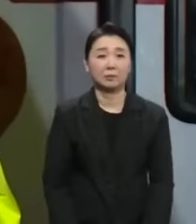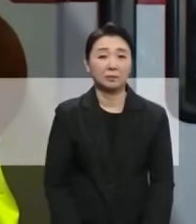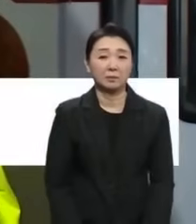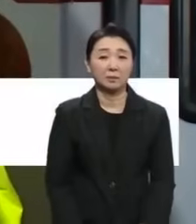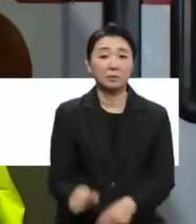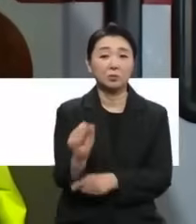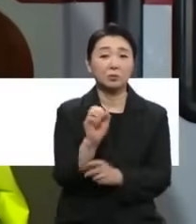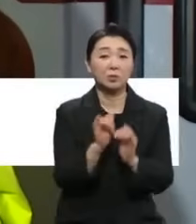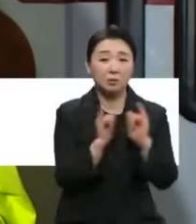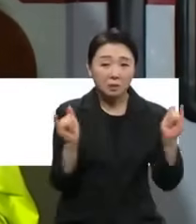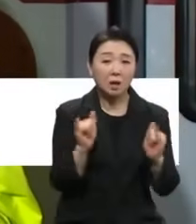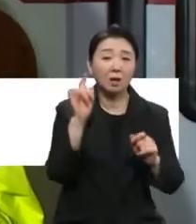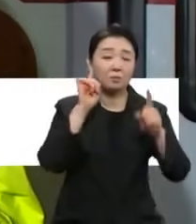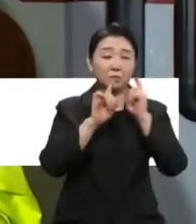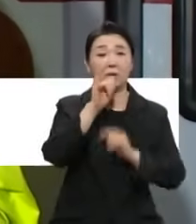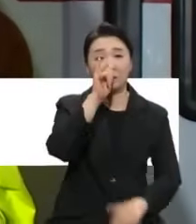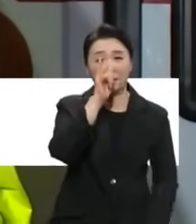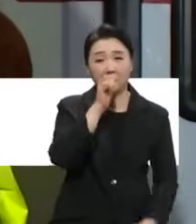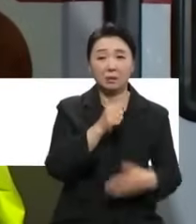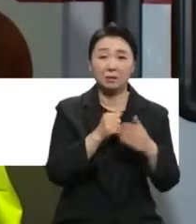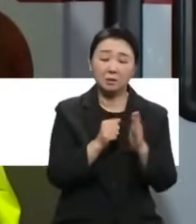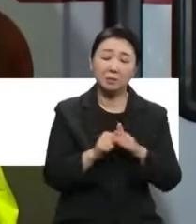운전자도 부상을 입었기 때문에